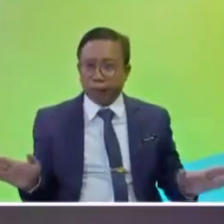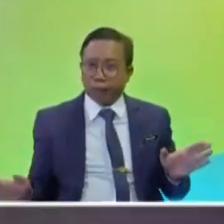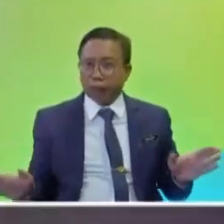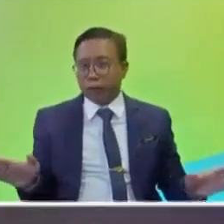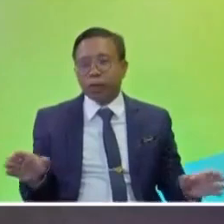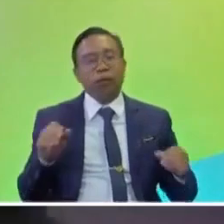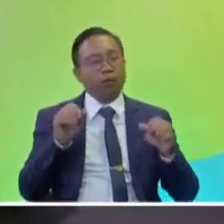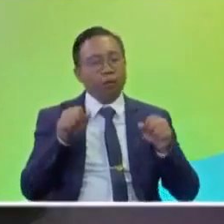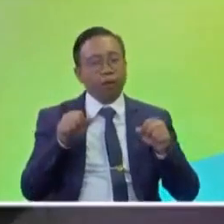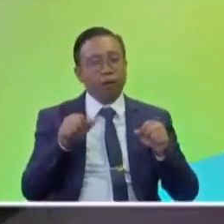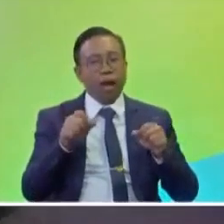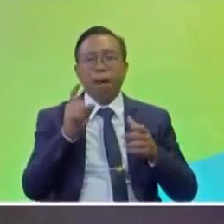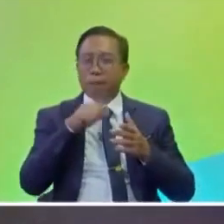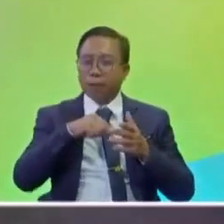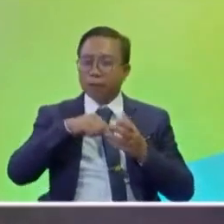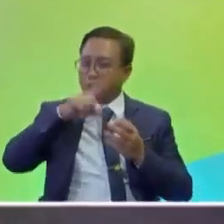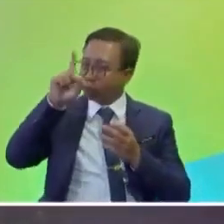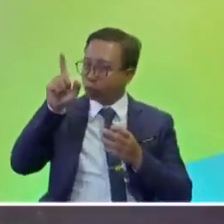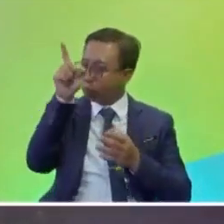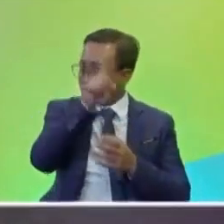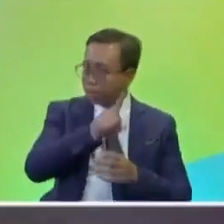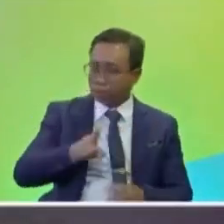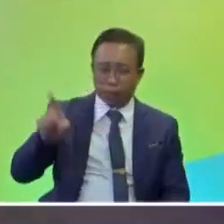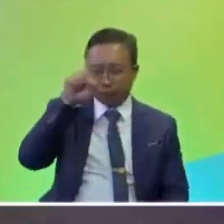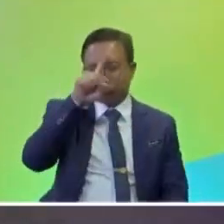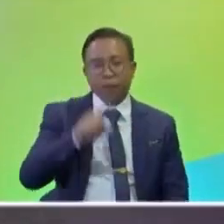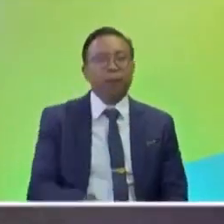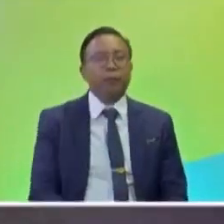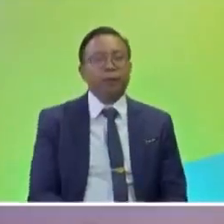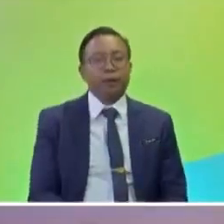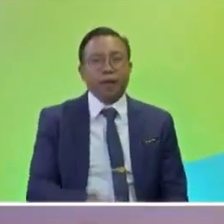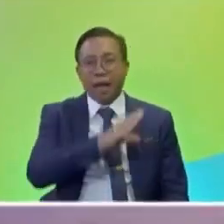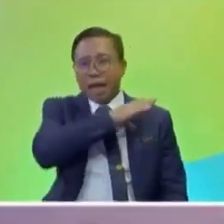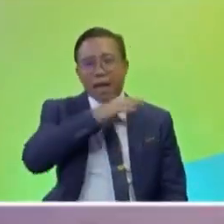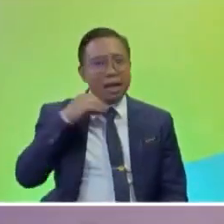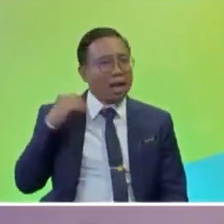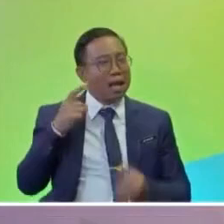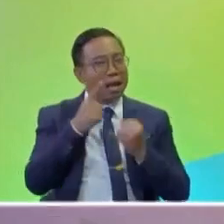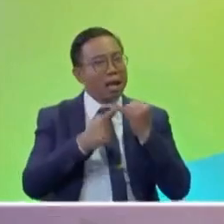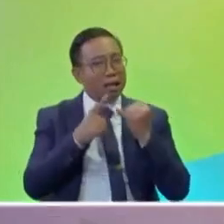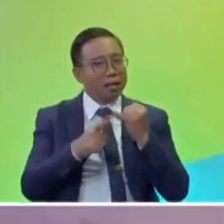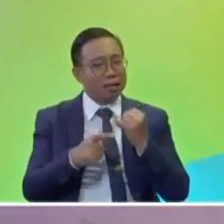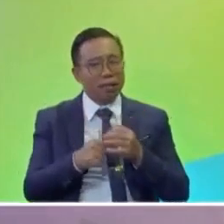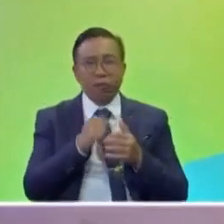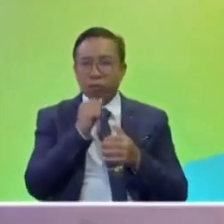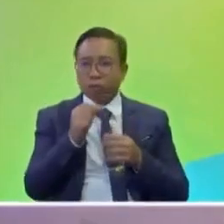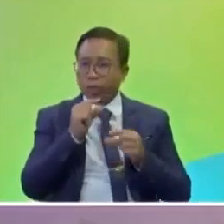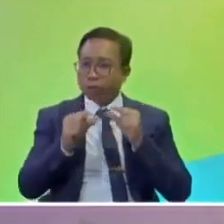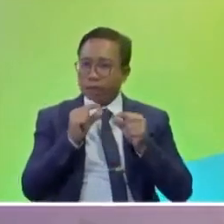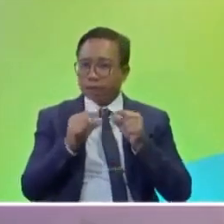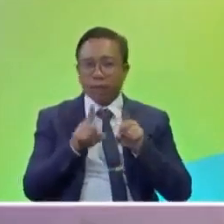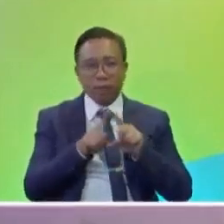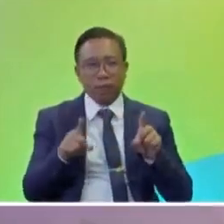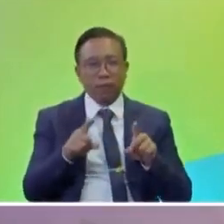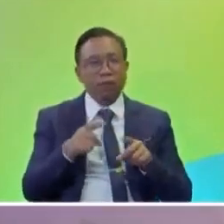Ha. Pusing buatkan satu bulatan. Ha. Okey. Dan yang terakhir, dia bukan pergerakan tapi kita